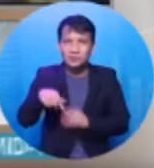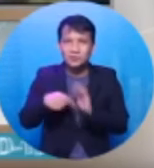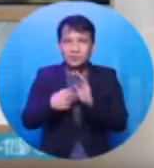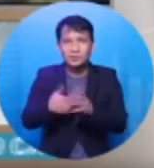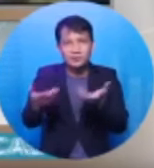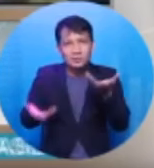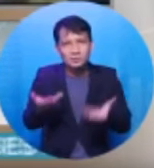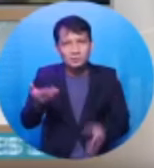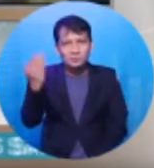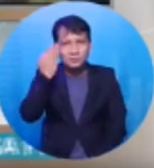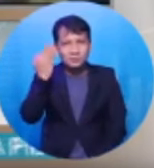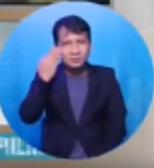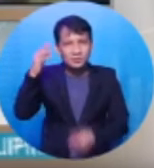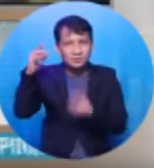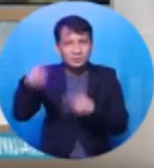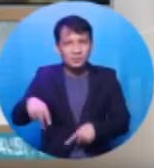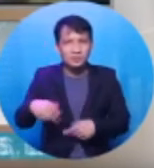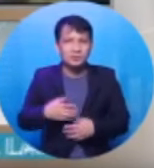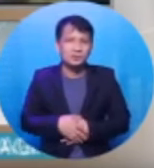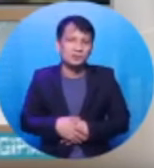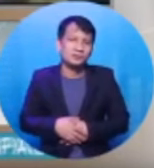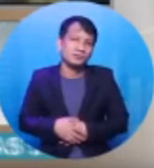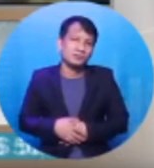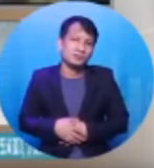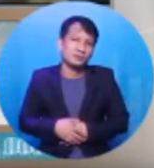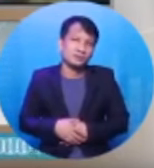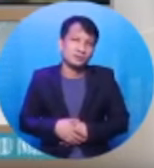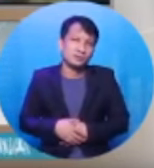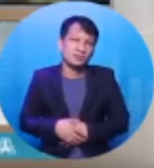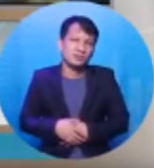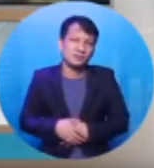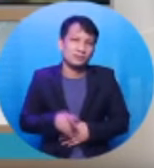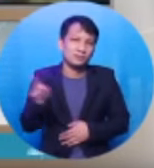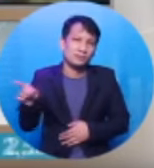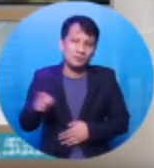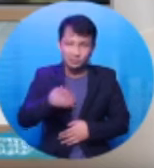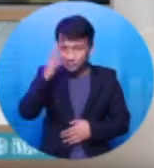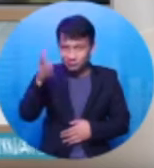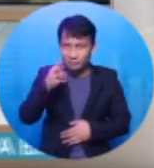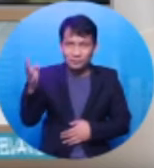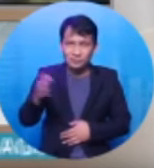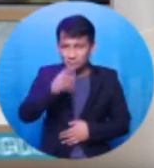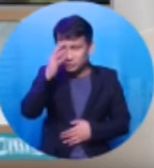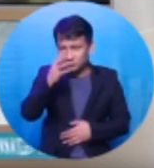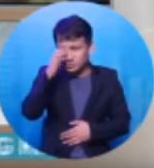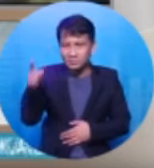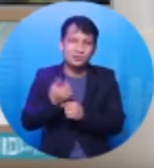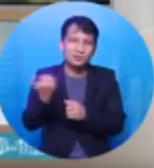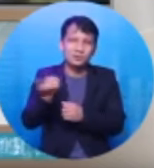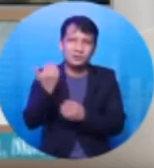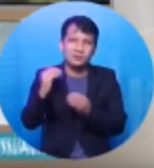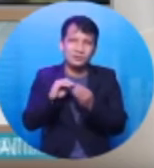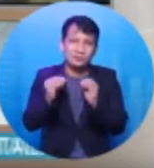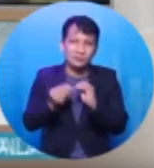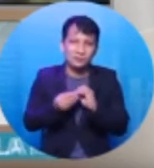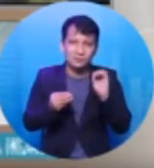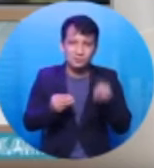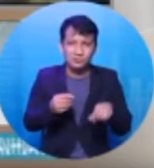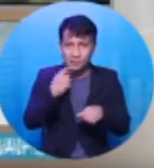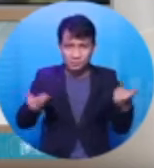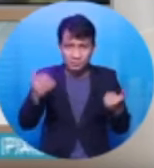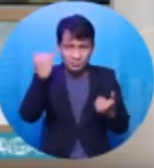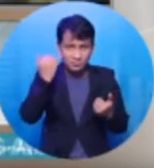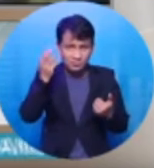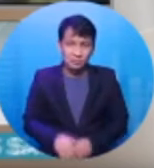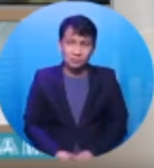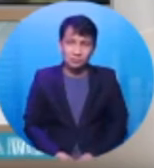ang hilig niya magpapanggap ng ibang tao, pagsabungin ba, ganun. Wow. Mahilig siya magpasabong. Gumagawa siya ng ibang number. So ma'am, okay lang sa'yo na maghiwalay na